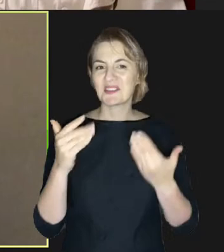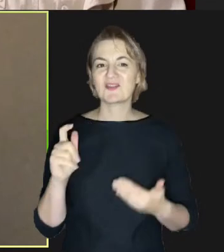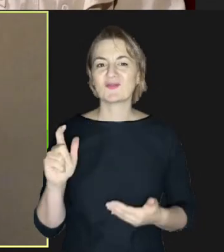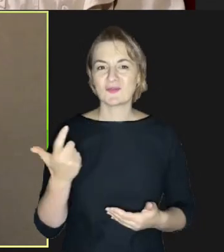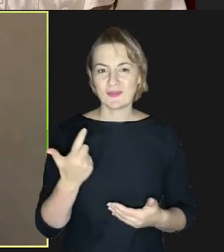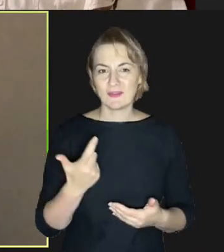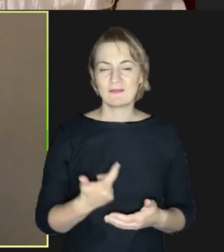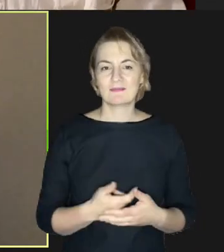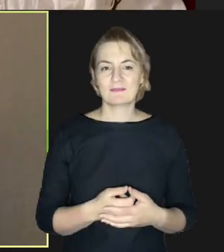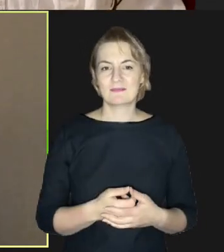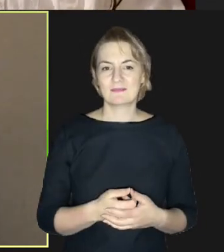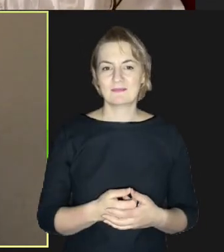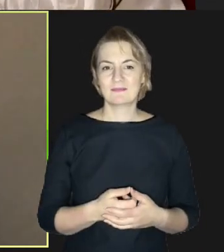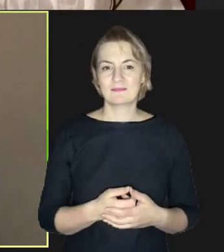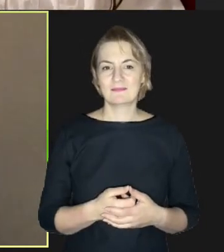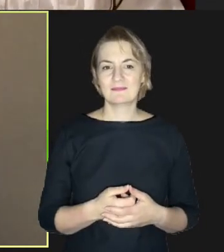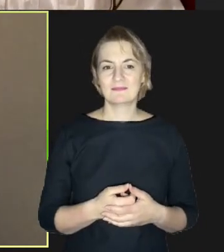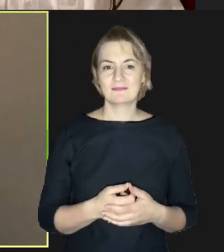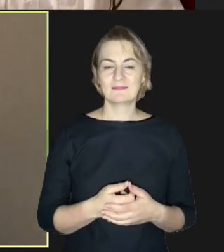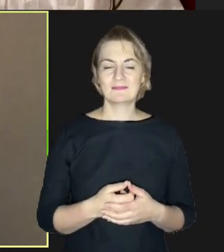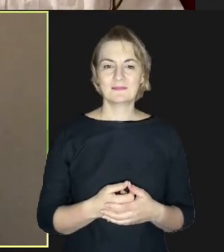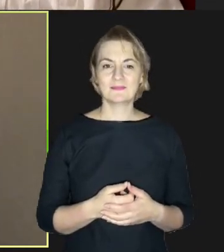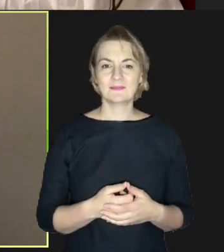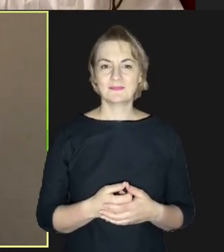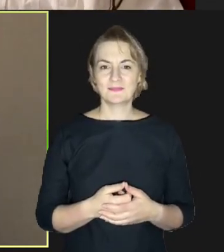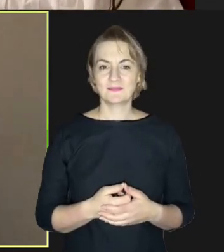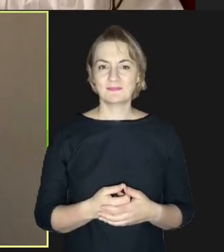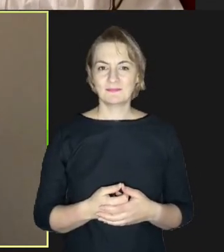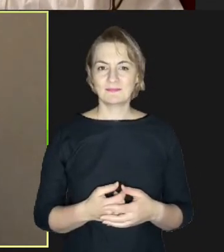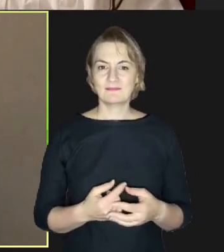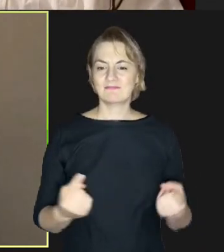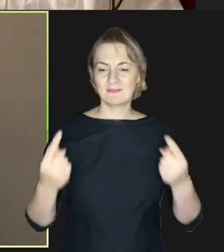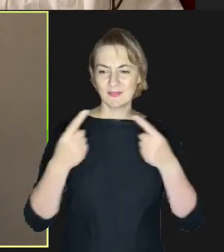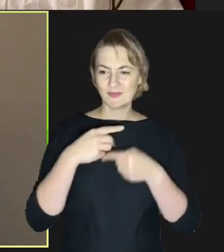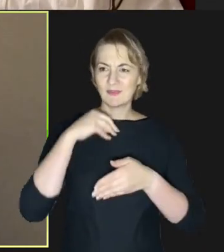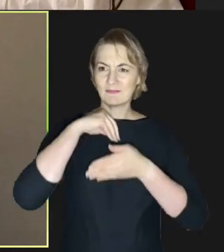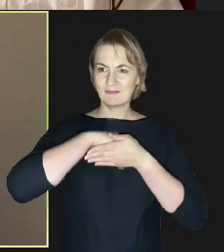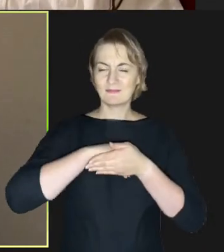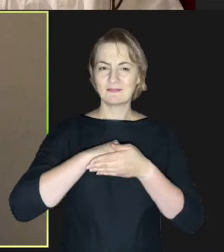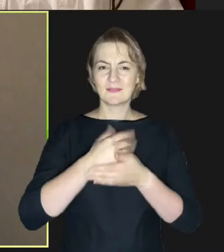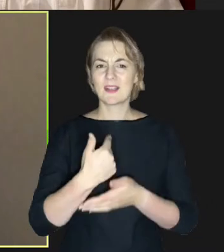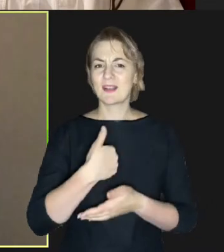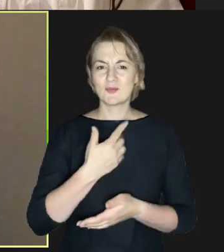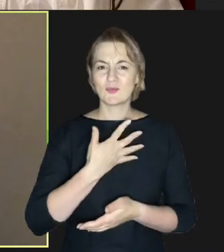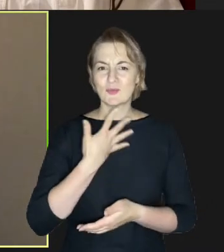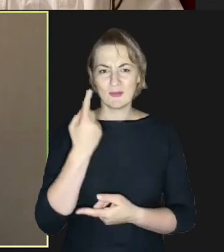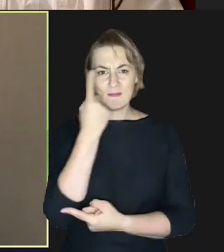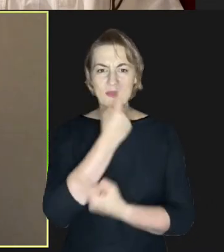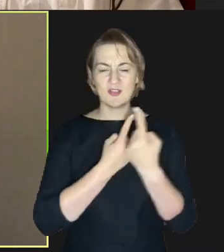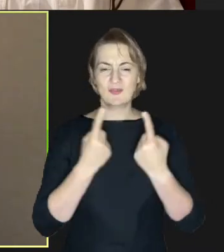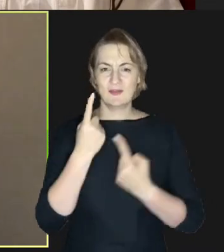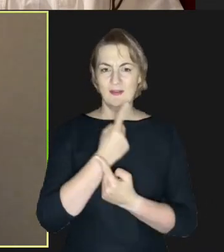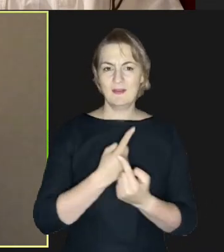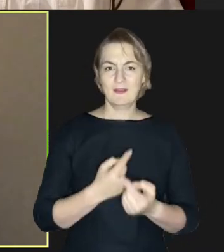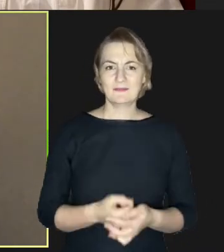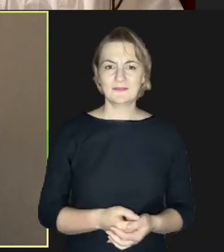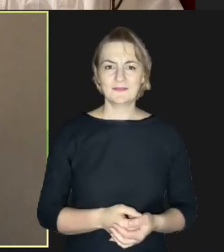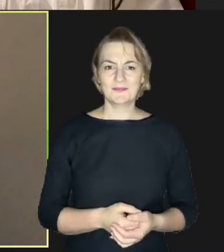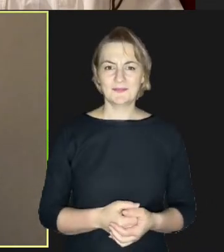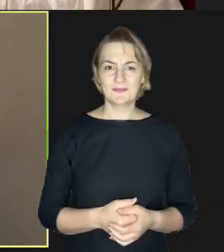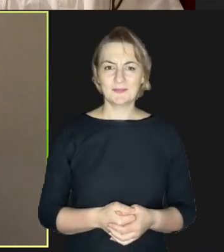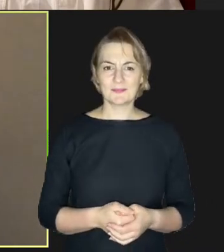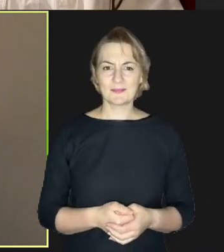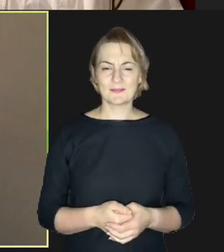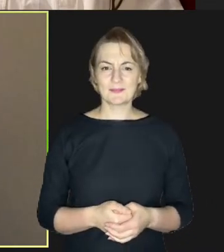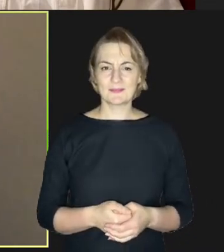jak to się ma w ogóle do mojej tożsamości, tak? Do tego, co ja myślę. Tak? No,